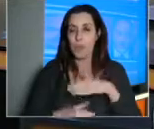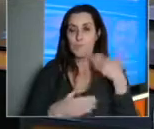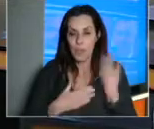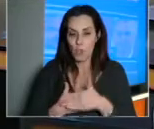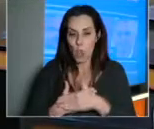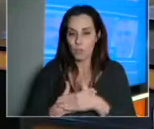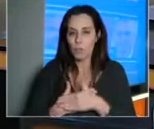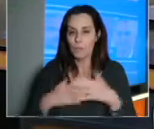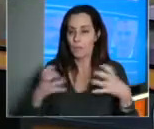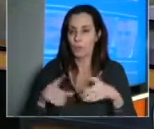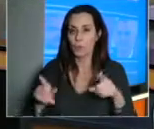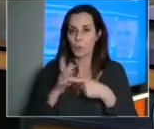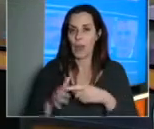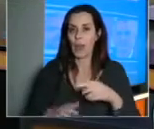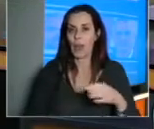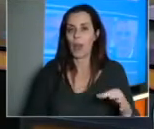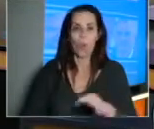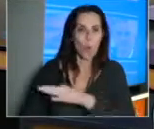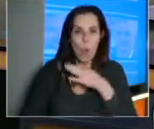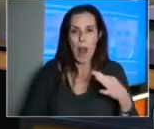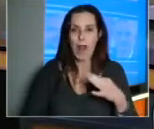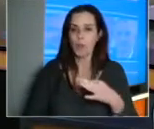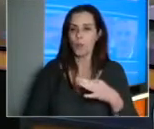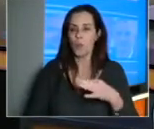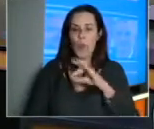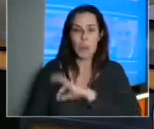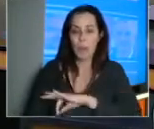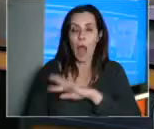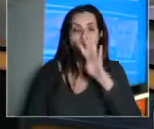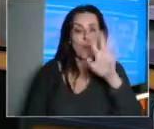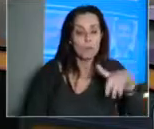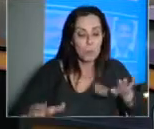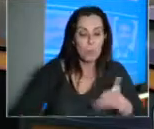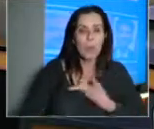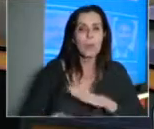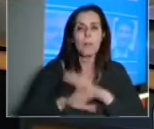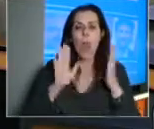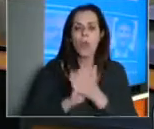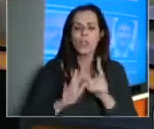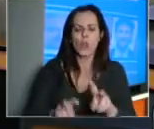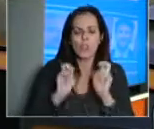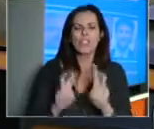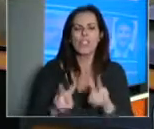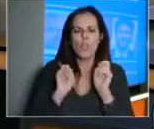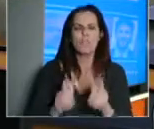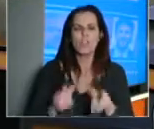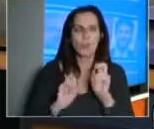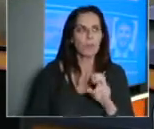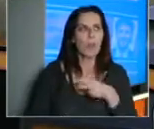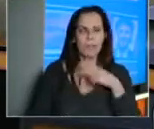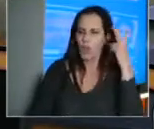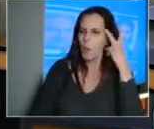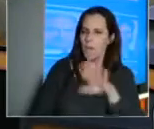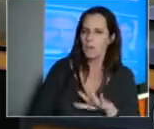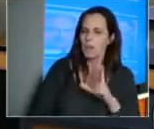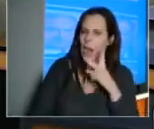שבסוף מפלגה כמו של כחלון, כמו של ליברמן, 4-5 מנדטים, מקבלים עולם ומלואו. סוחטים וסוחטים וסוחטים. אני לא מבינה דבר